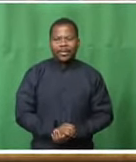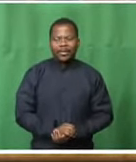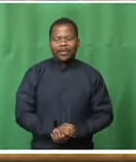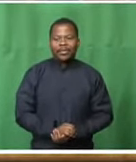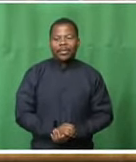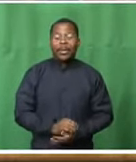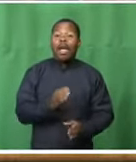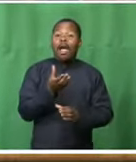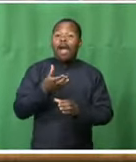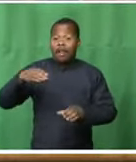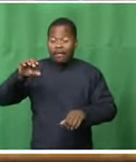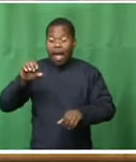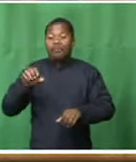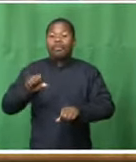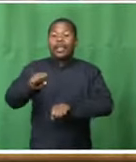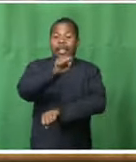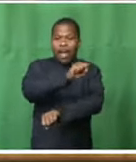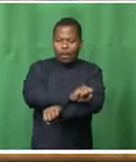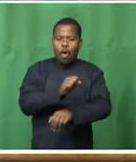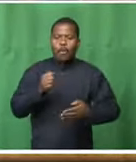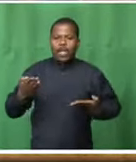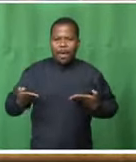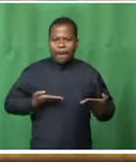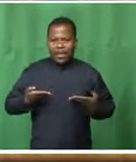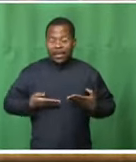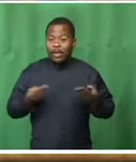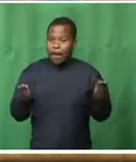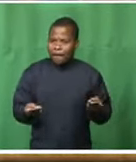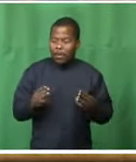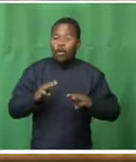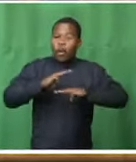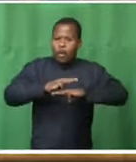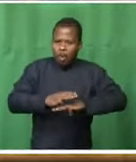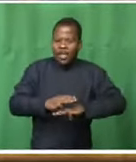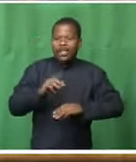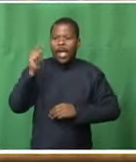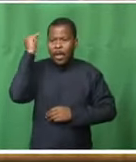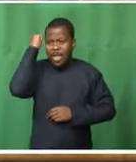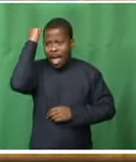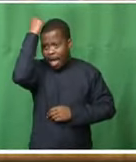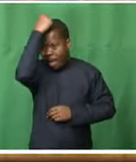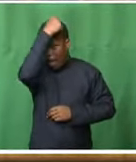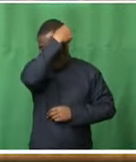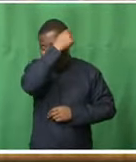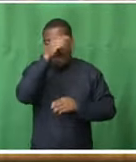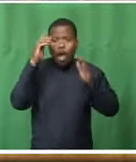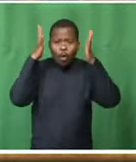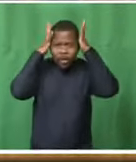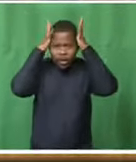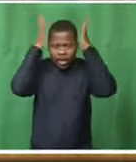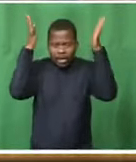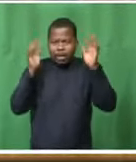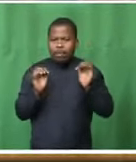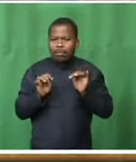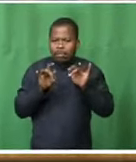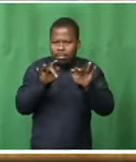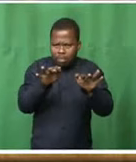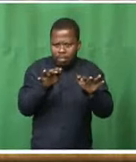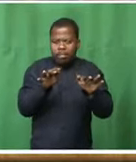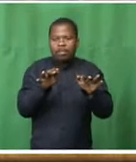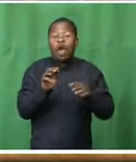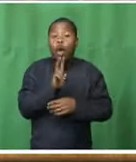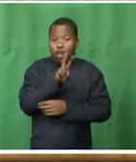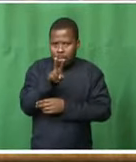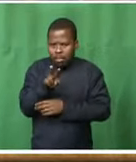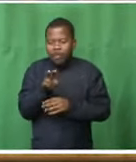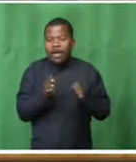Bosomabhizinisi belive leSingapore sebadisesilwe inkosi Mswati wesithathu ukuthi batawufika eveni leSwatini kutawutibonela